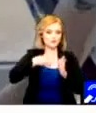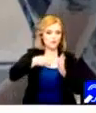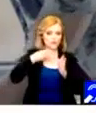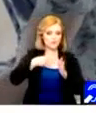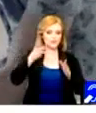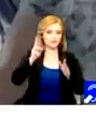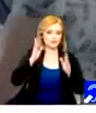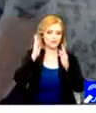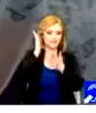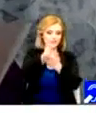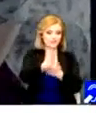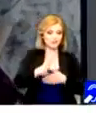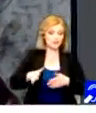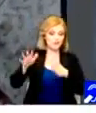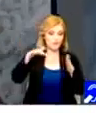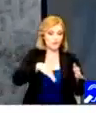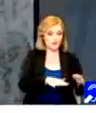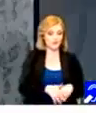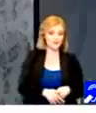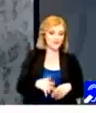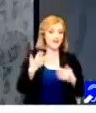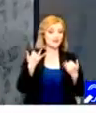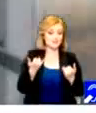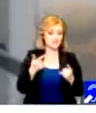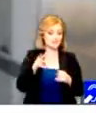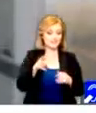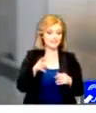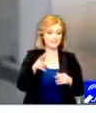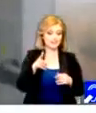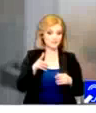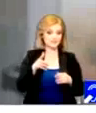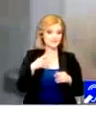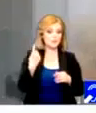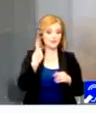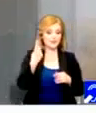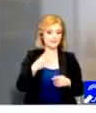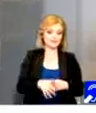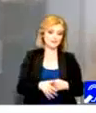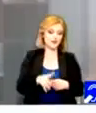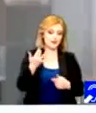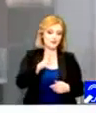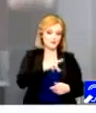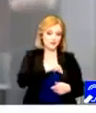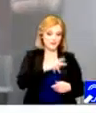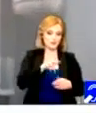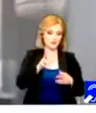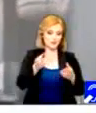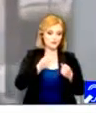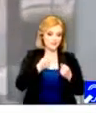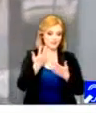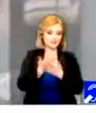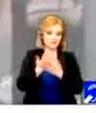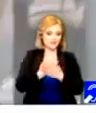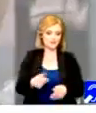din Universitatea București. Nu este la prima selecție internațională. Scurtmetrajul său Ceață a primit marele premiu al juriului Langer în